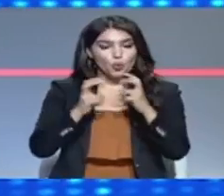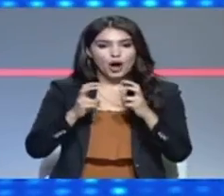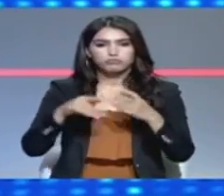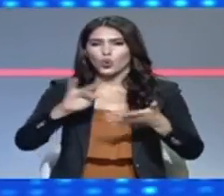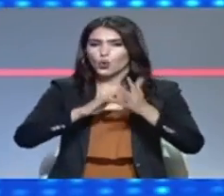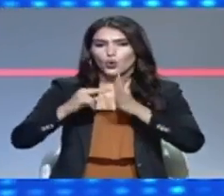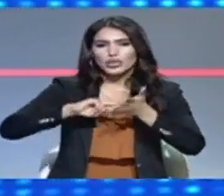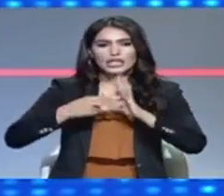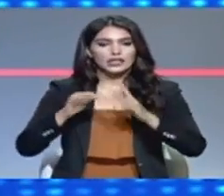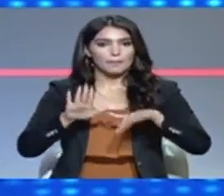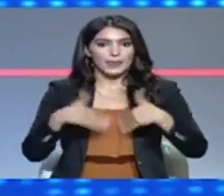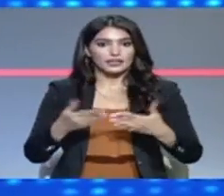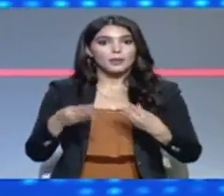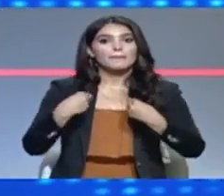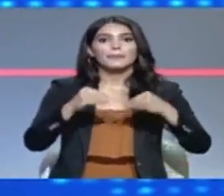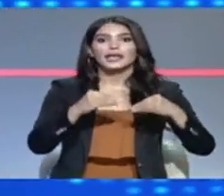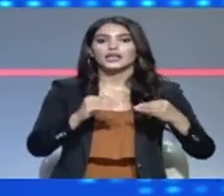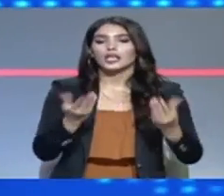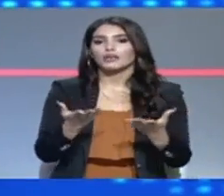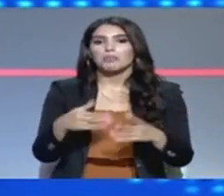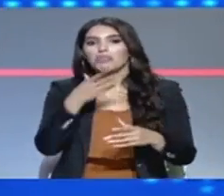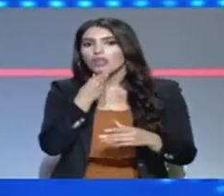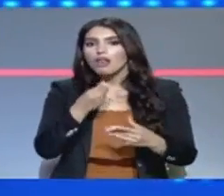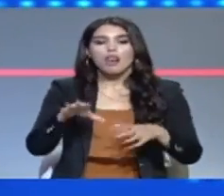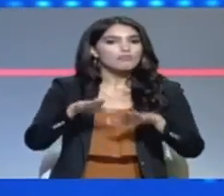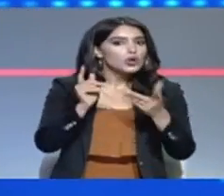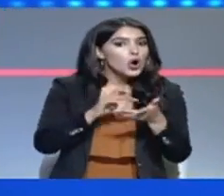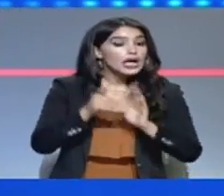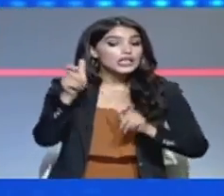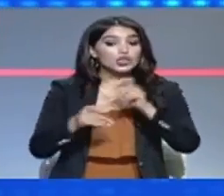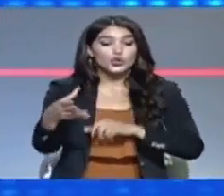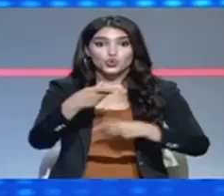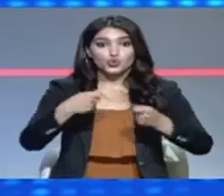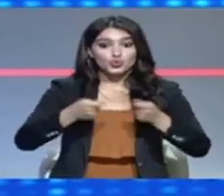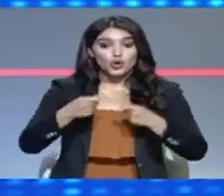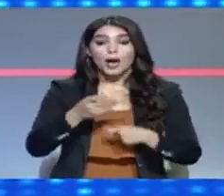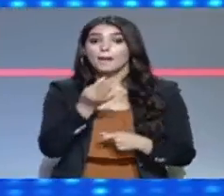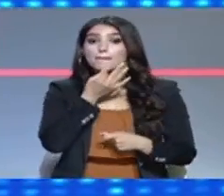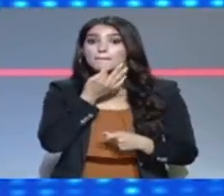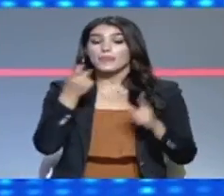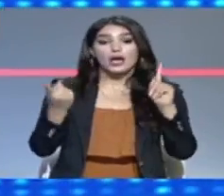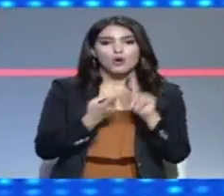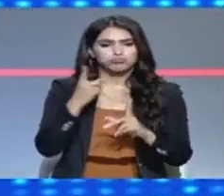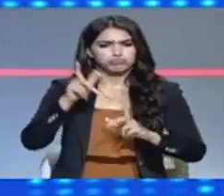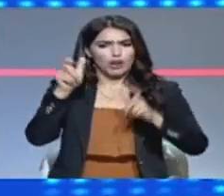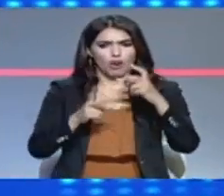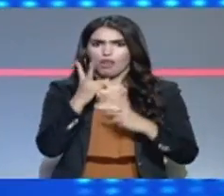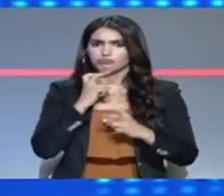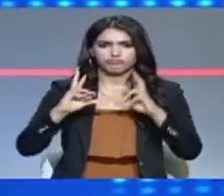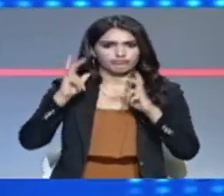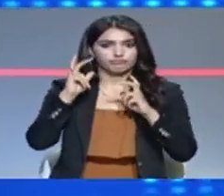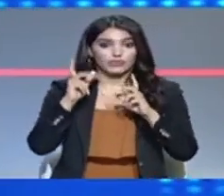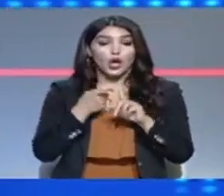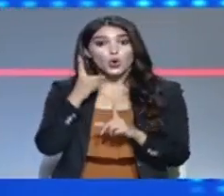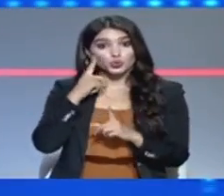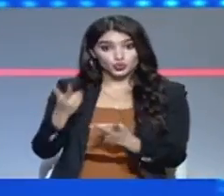والإلكترونية وغيرها بعد الشراء، ففيما يؤكد التجار على أهمية هذه المصلحة تكثر تشكيات المواطنين،